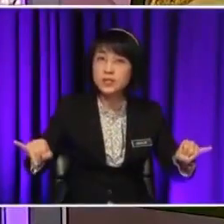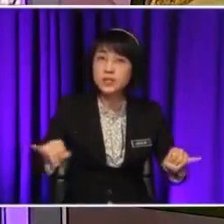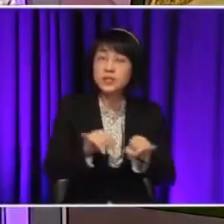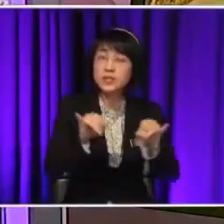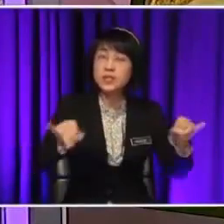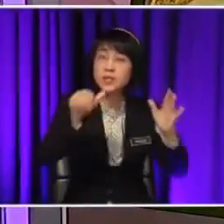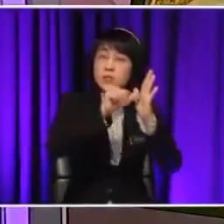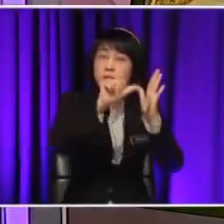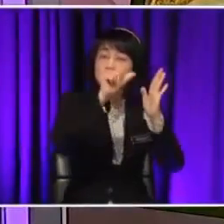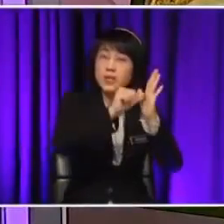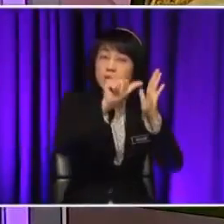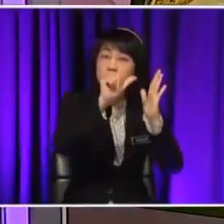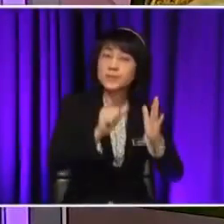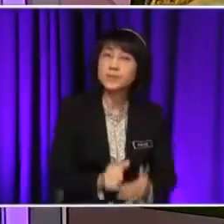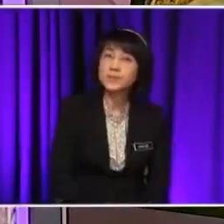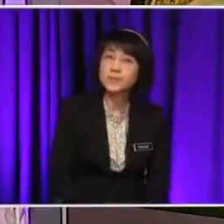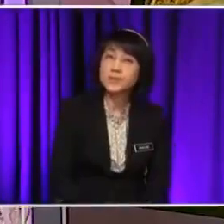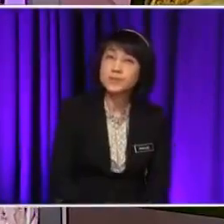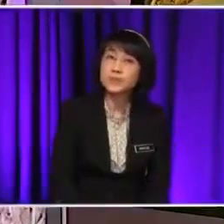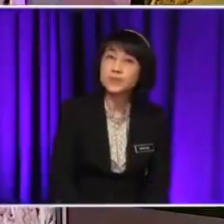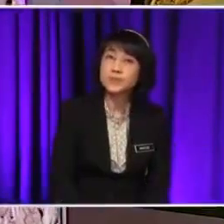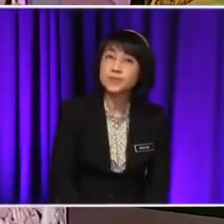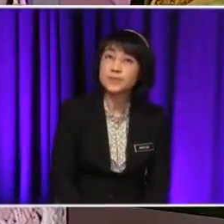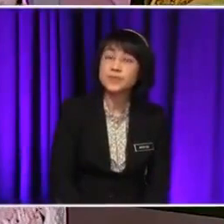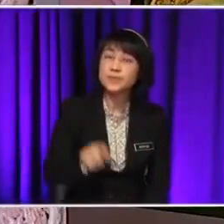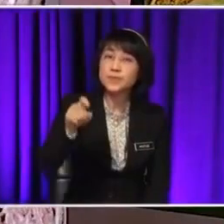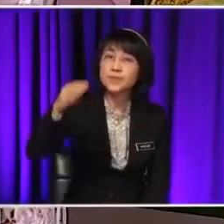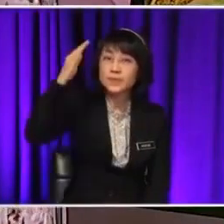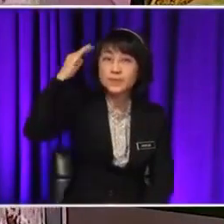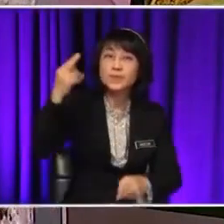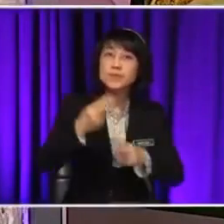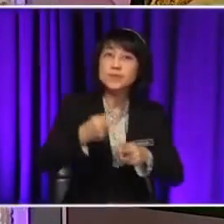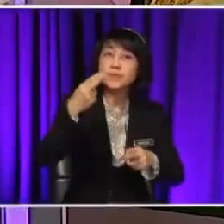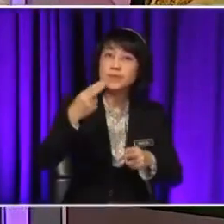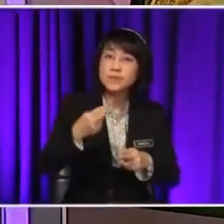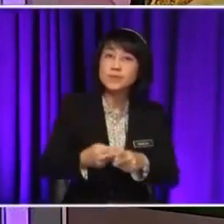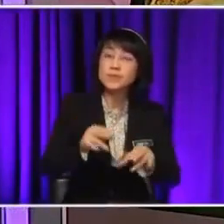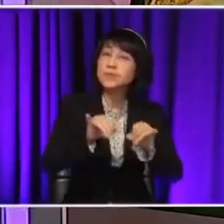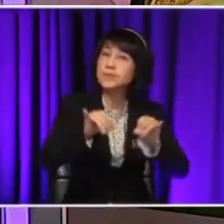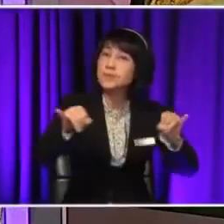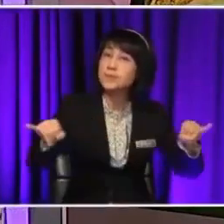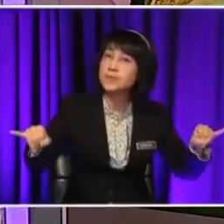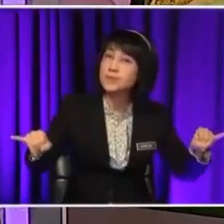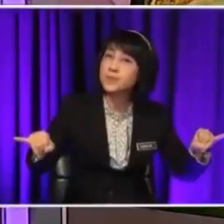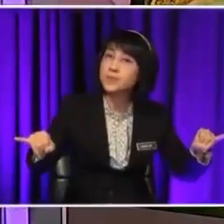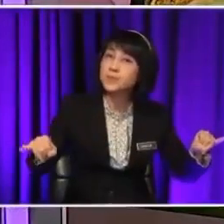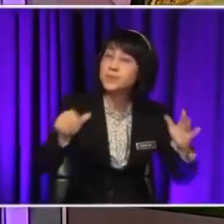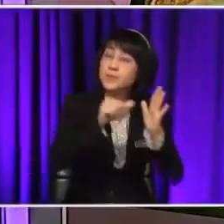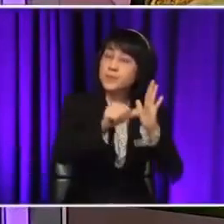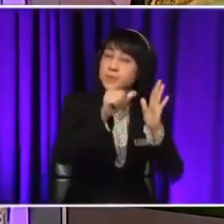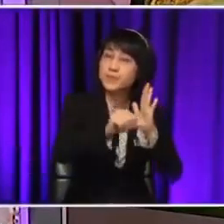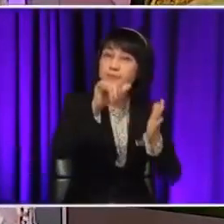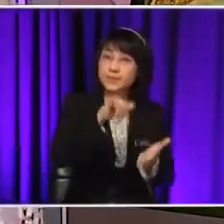jenis ukiran itu. Okey, selain itu kita juga mesti kena tahu nama-nama jenis ukiran